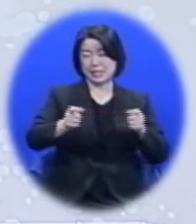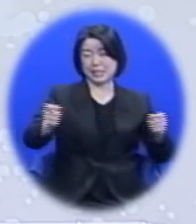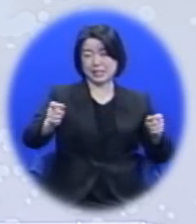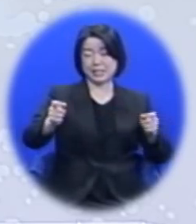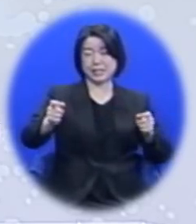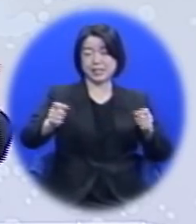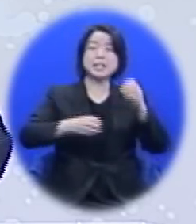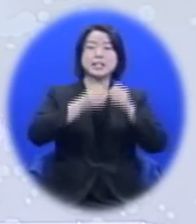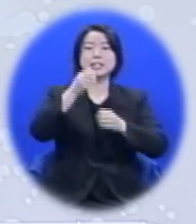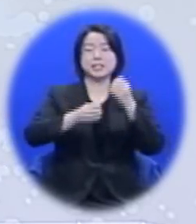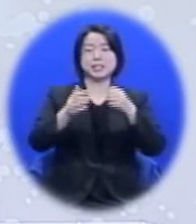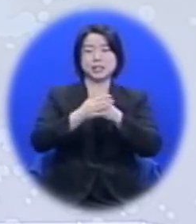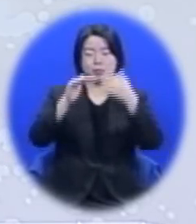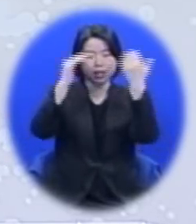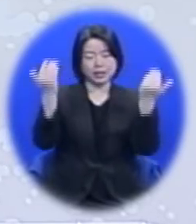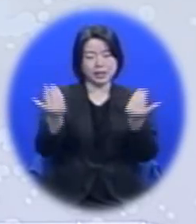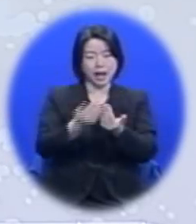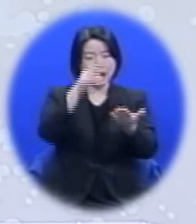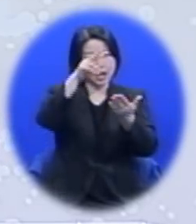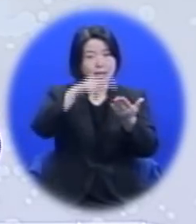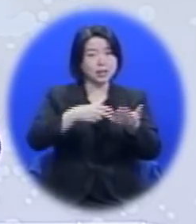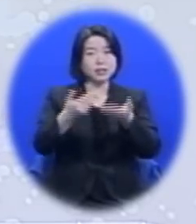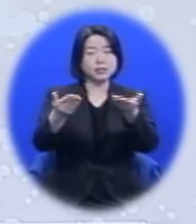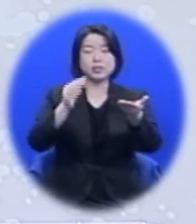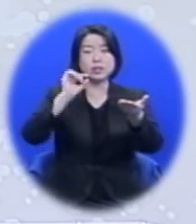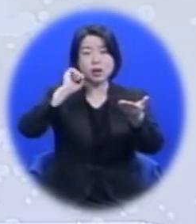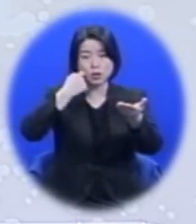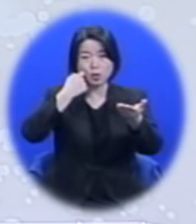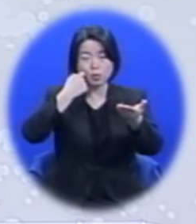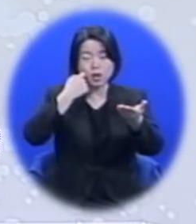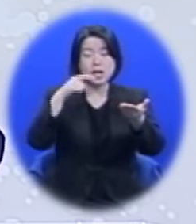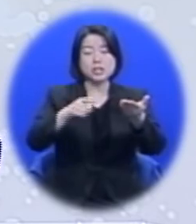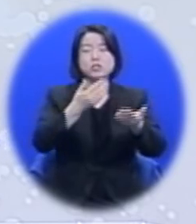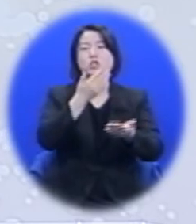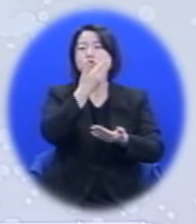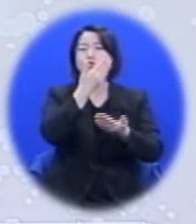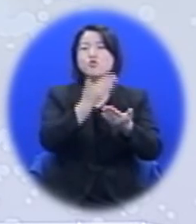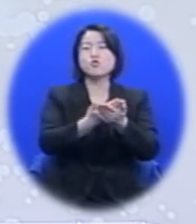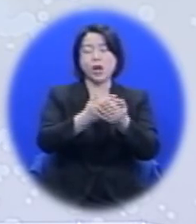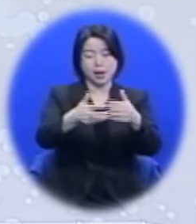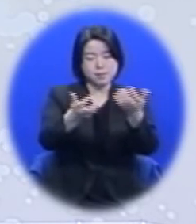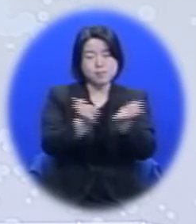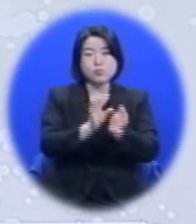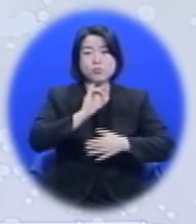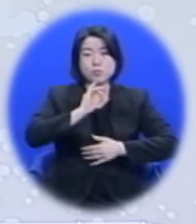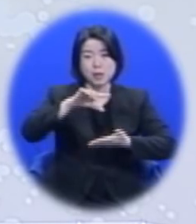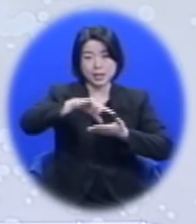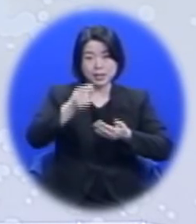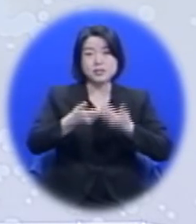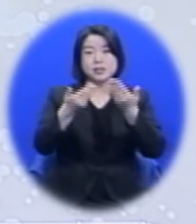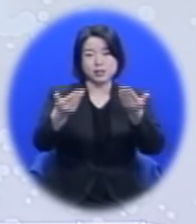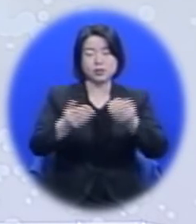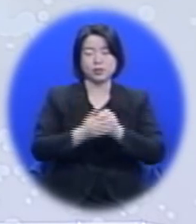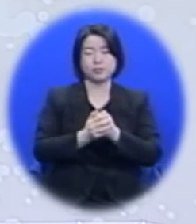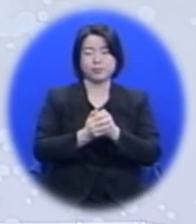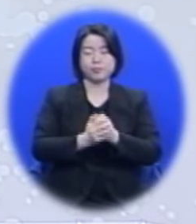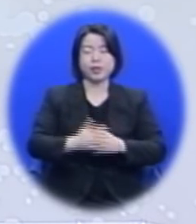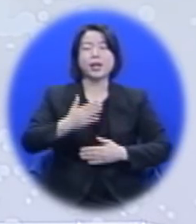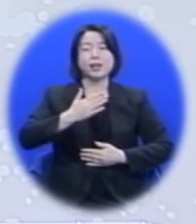때문에 그 전체를 다 읽어드릴 수는 없지만 그 중요한 부분을 제가 읽어드리겠습니다.